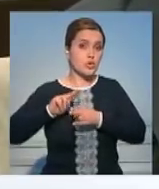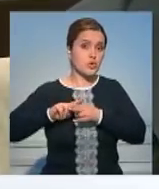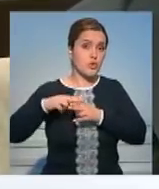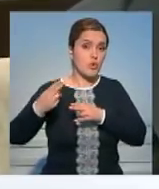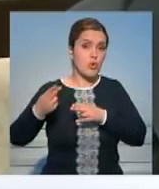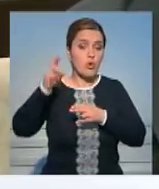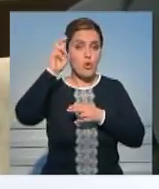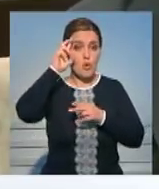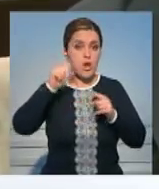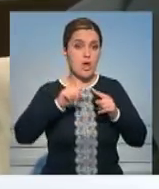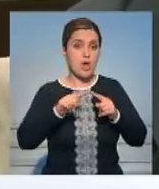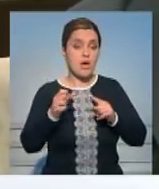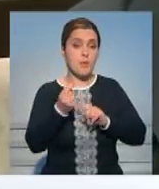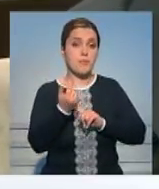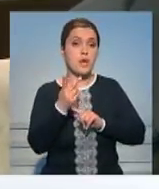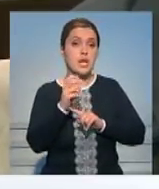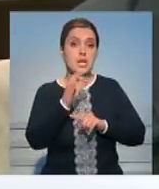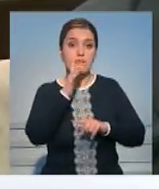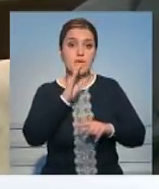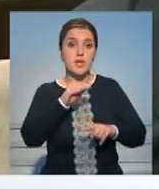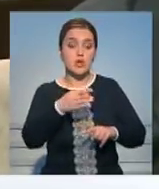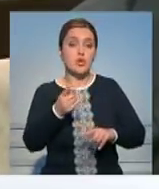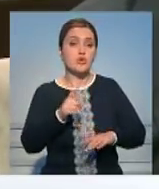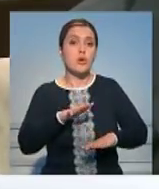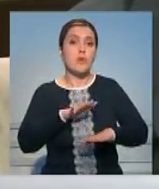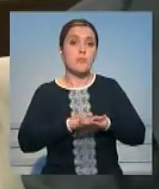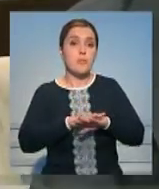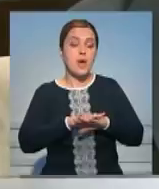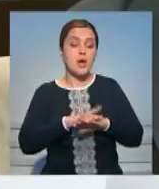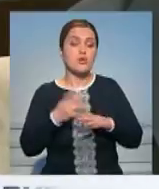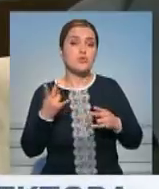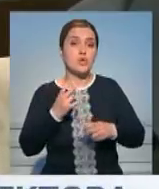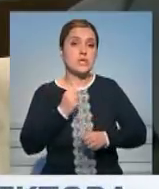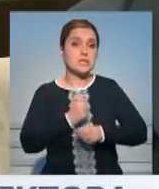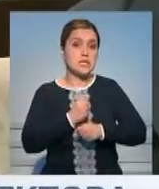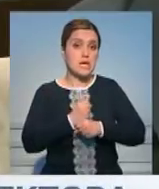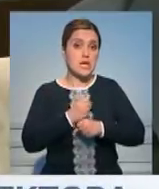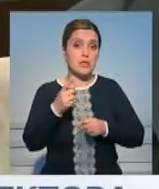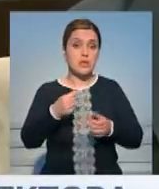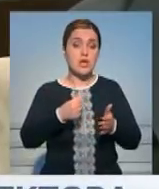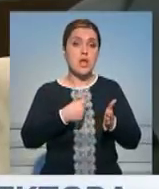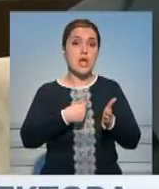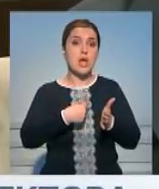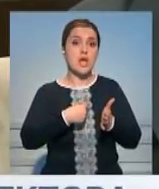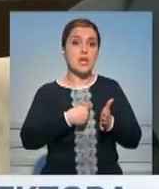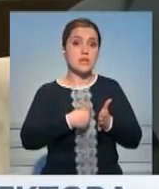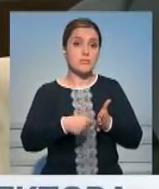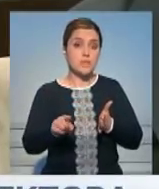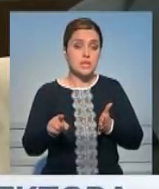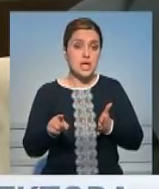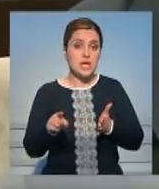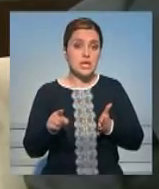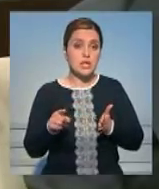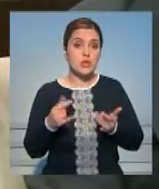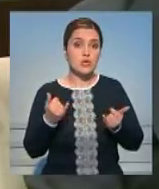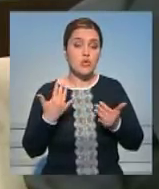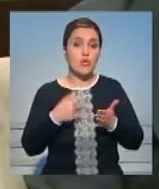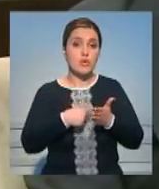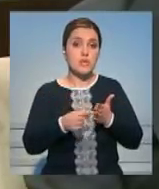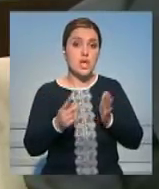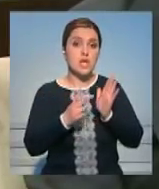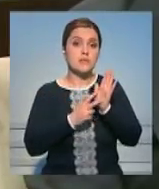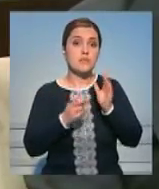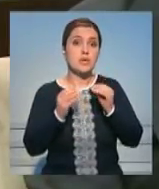должны вернуть эти деньги. Что банки взамен еще должны сделать? Они должны списать, и уже на данный момент списано